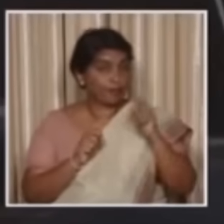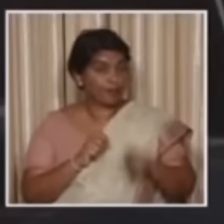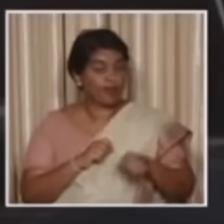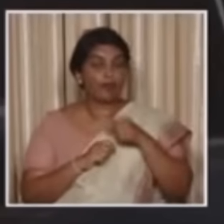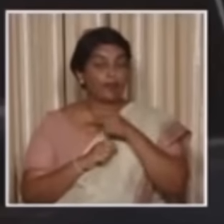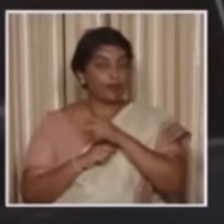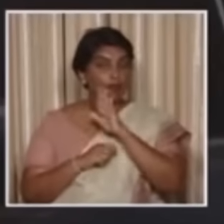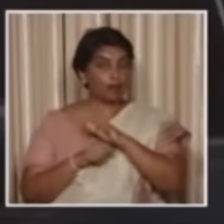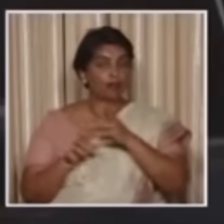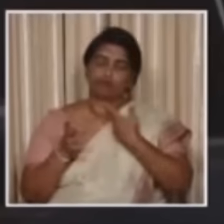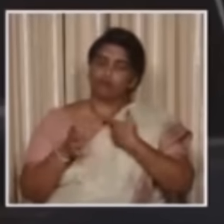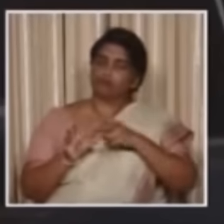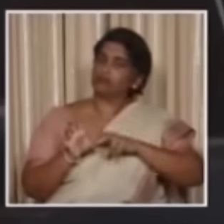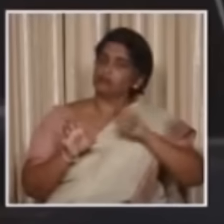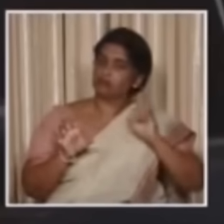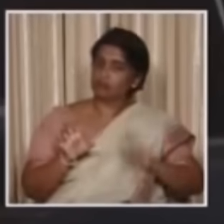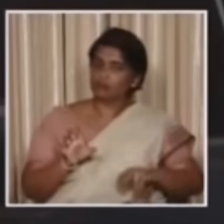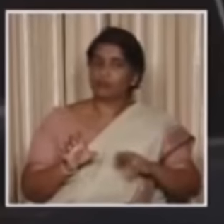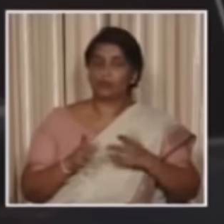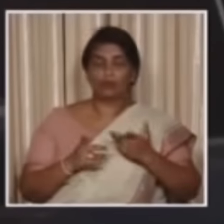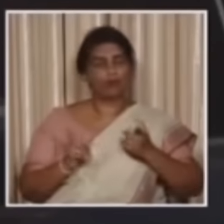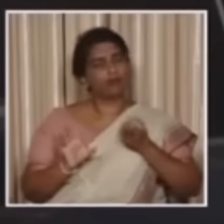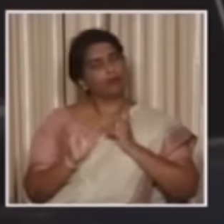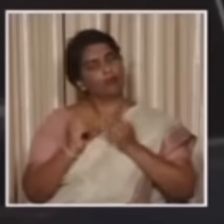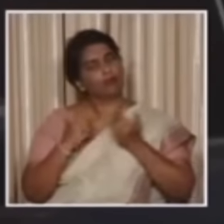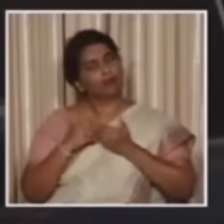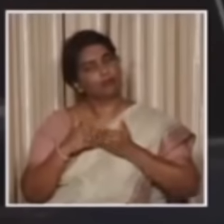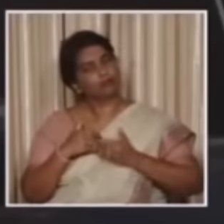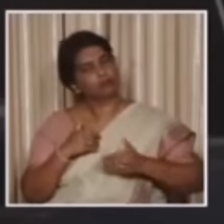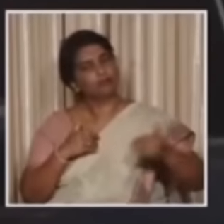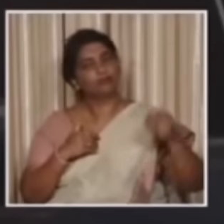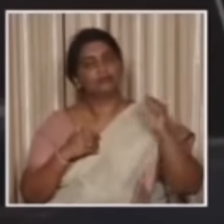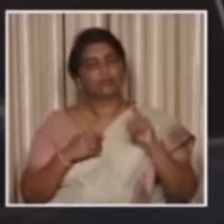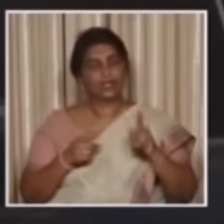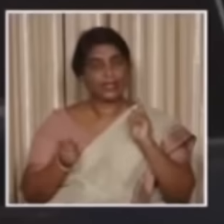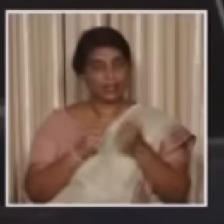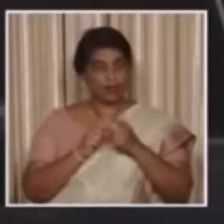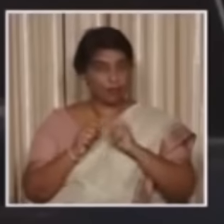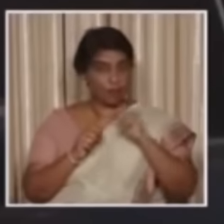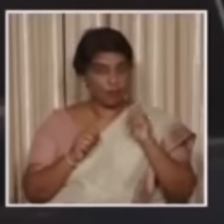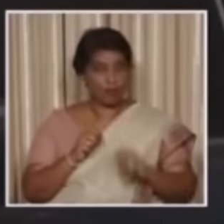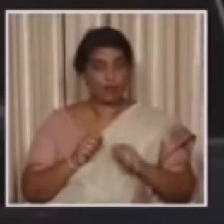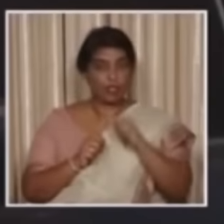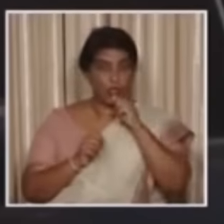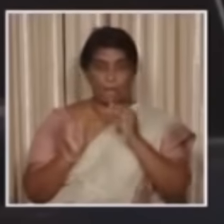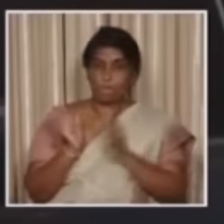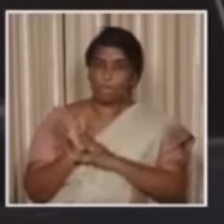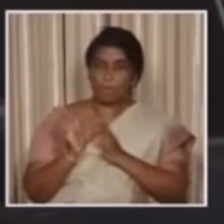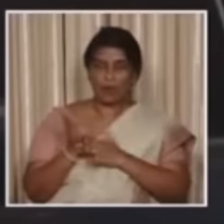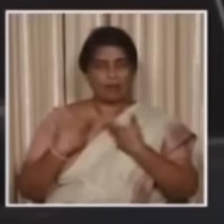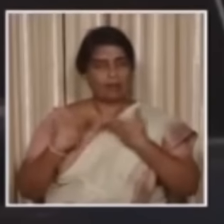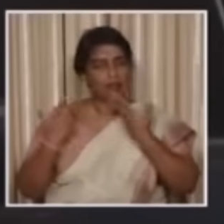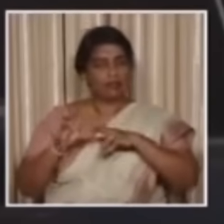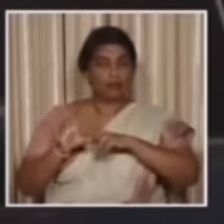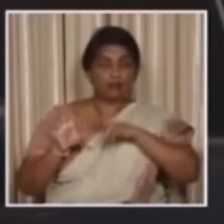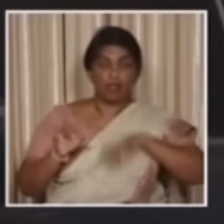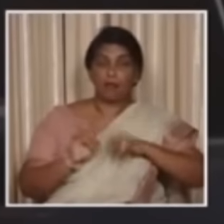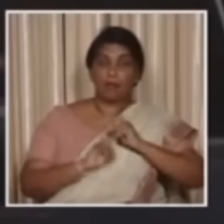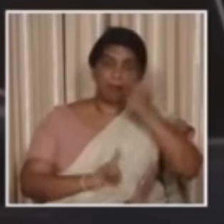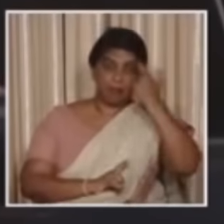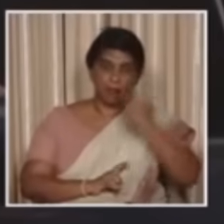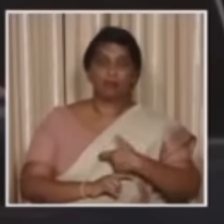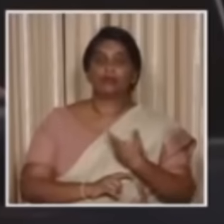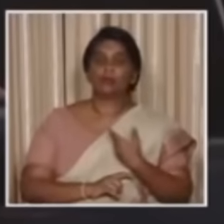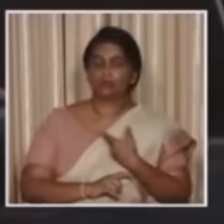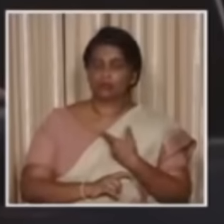आय इवत्तुना लाइफ टाइम एक क्रिकेट बोर्ड के नील सामाजिक इवत्लिया पुद्गलिक ए